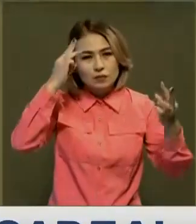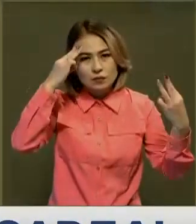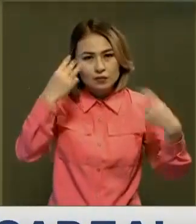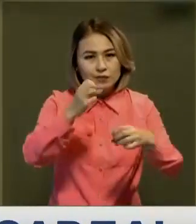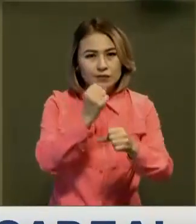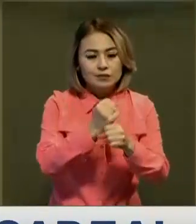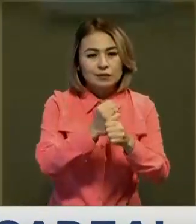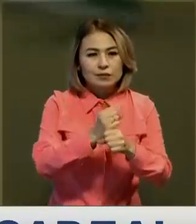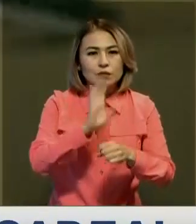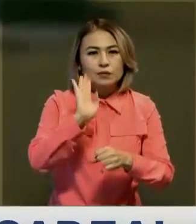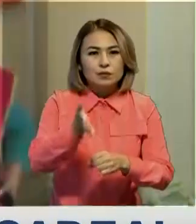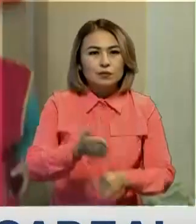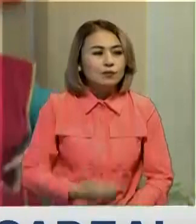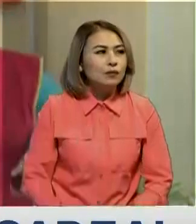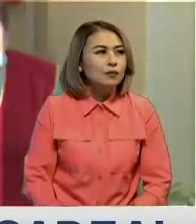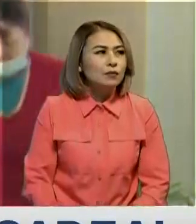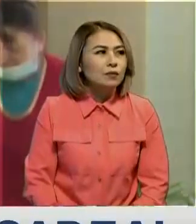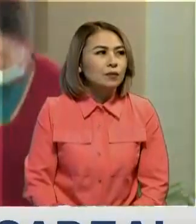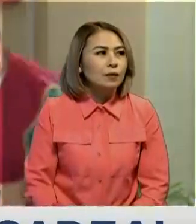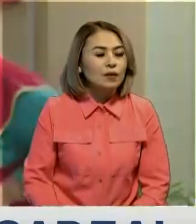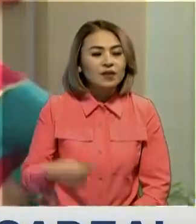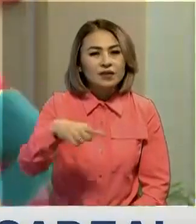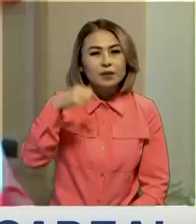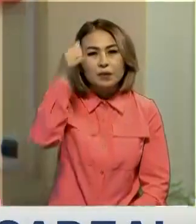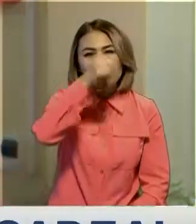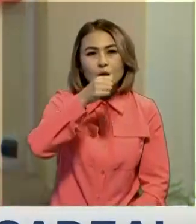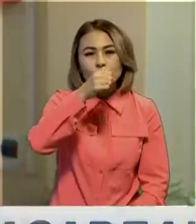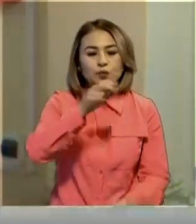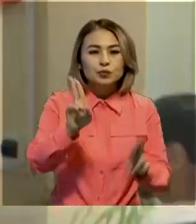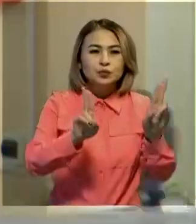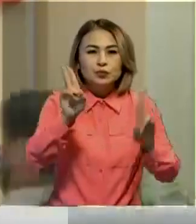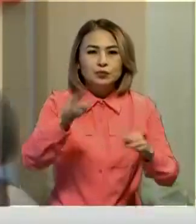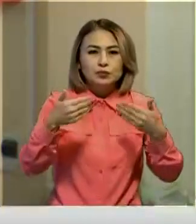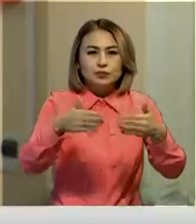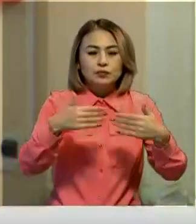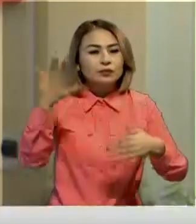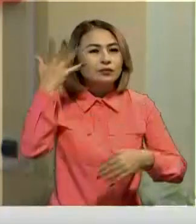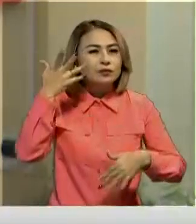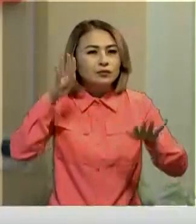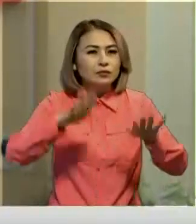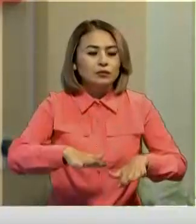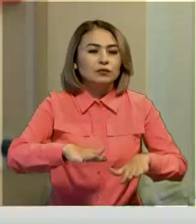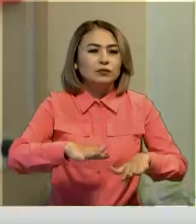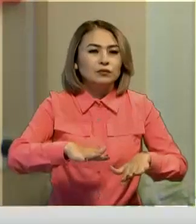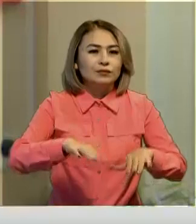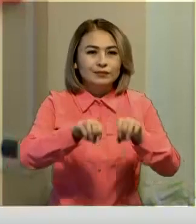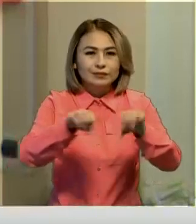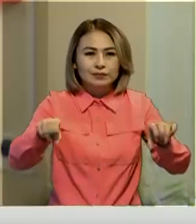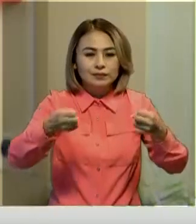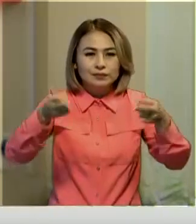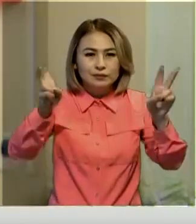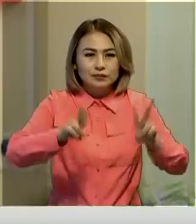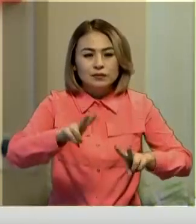үлгідегі турникеттер қойыла бастады. Бізде биылдан бастап мына өткізу режимі орнатылған, ол турникет. Су турникет арқылы